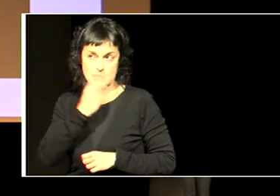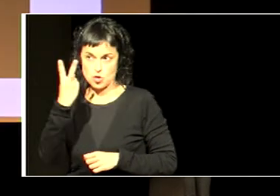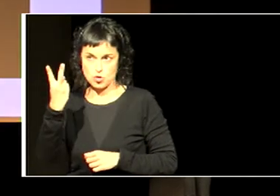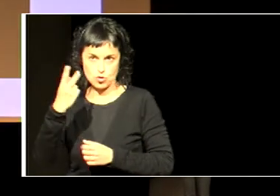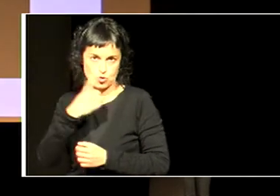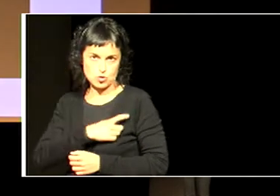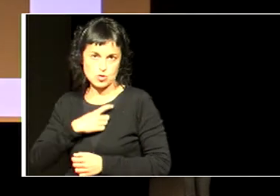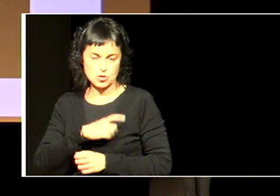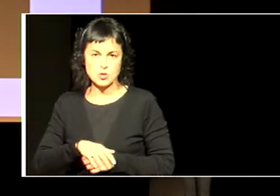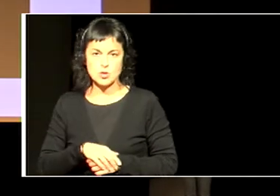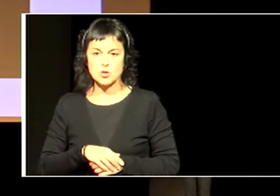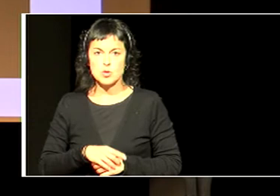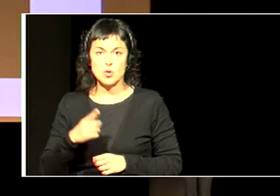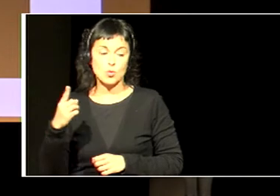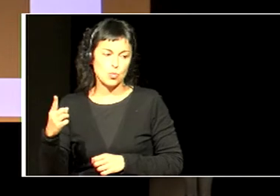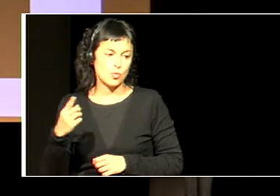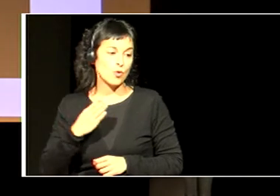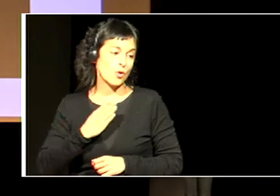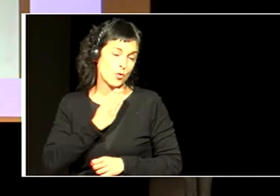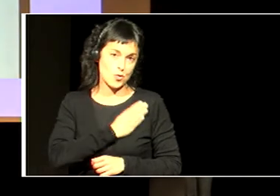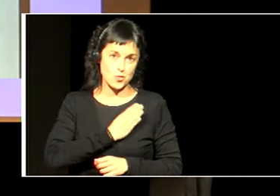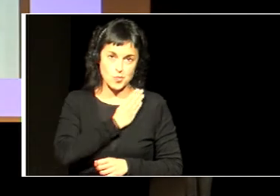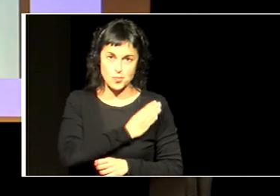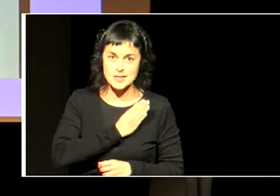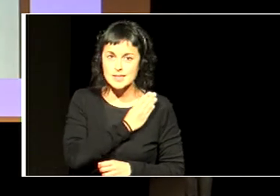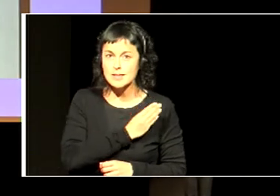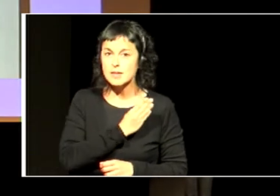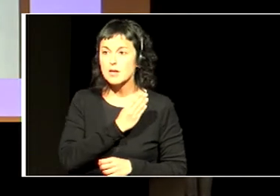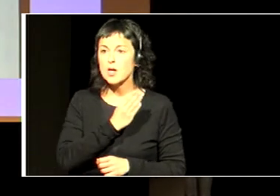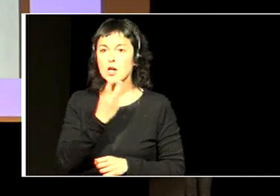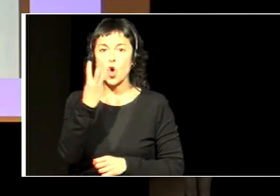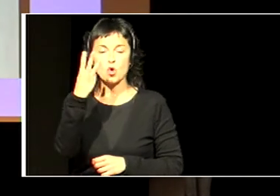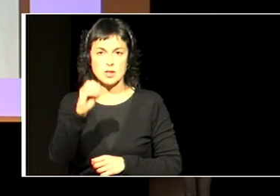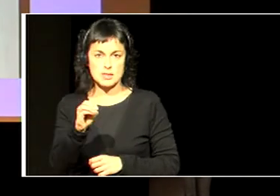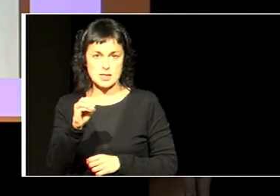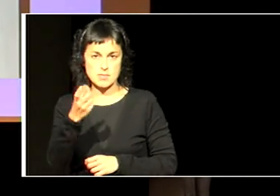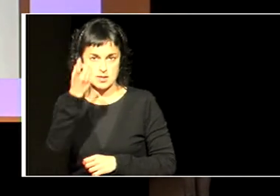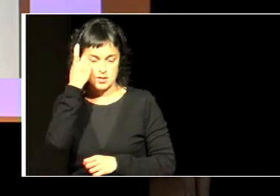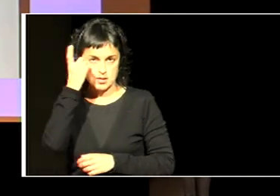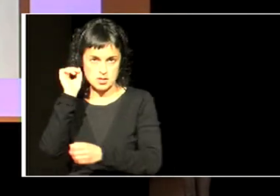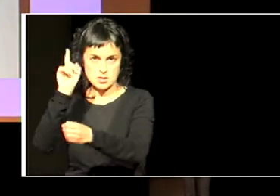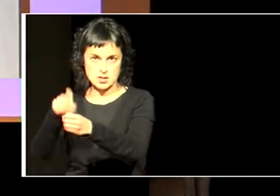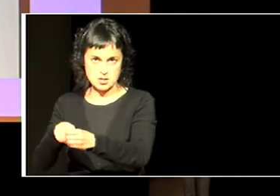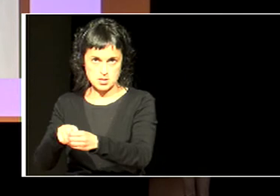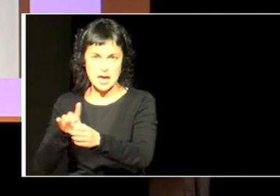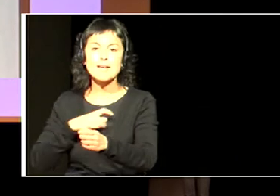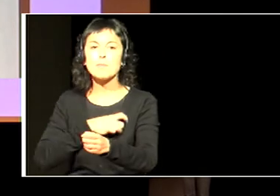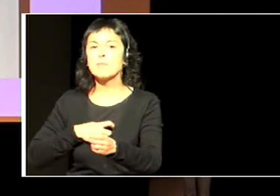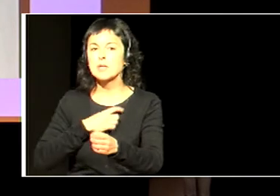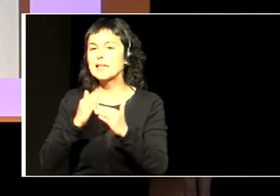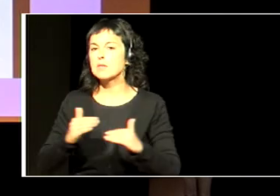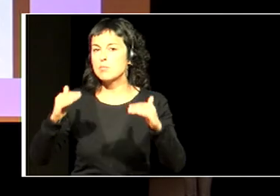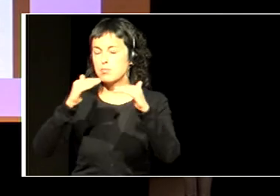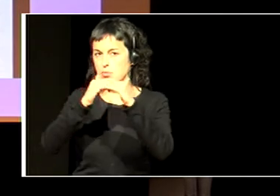Bata batxilergoan, eta batxilergoan daude 30 ikasle, eta batzordean, berdintasun